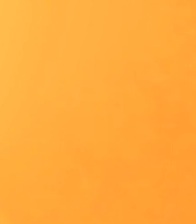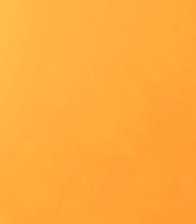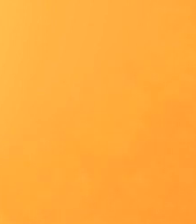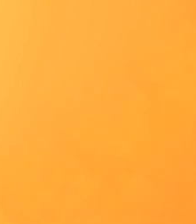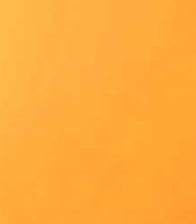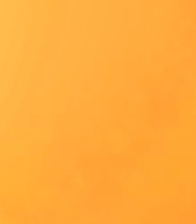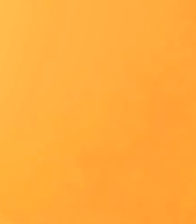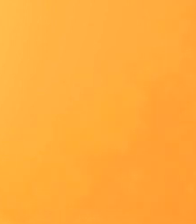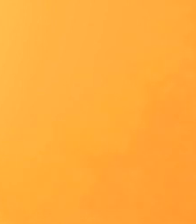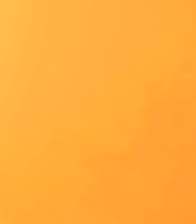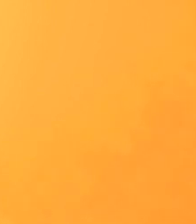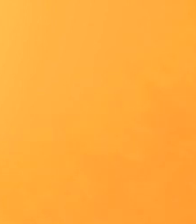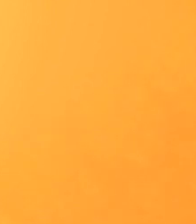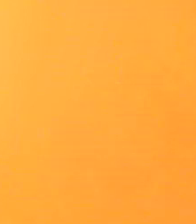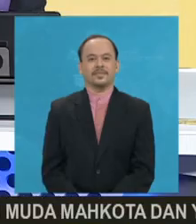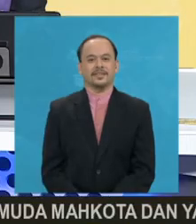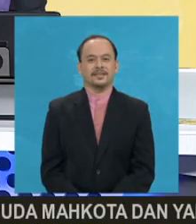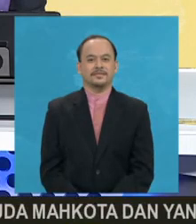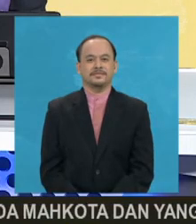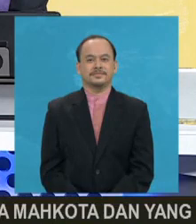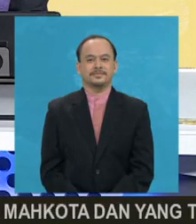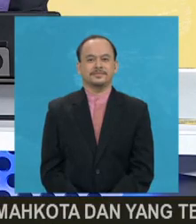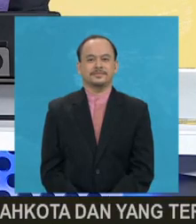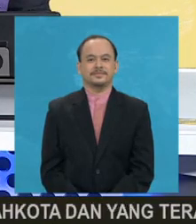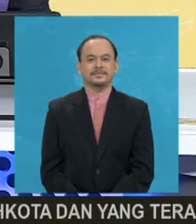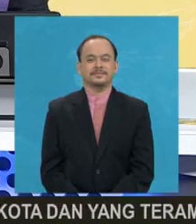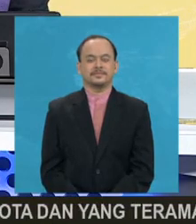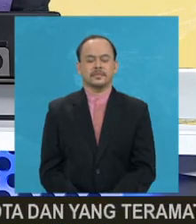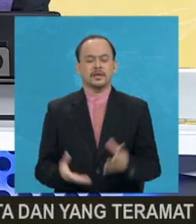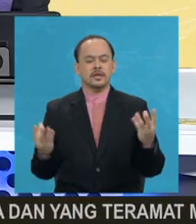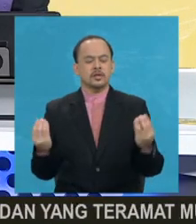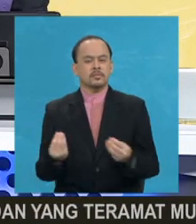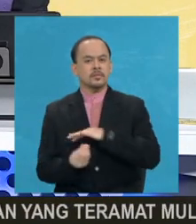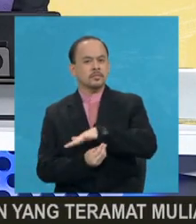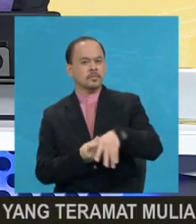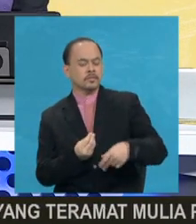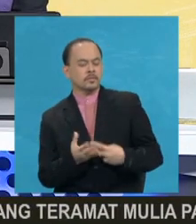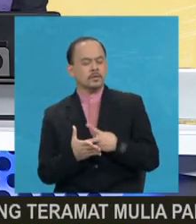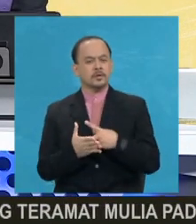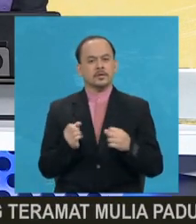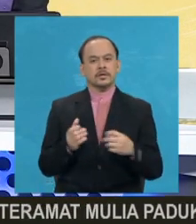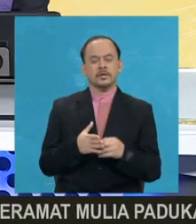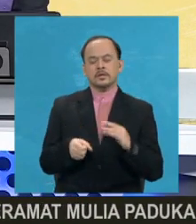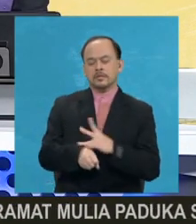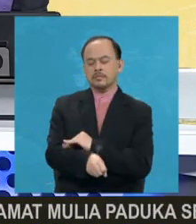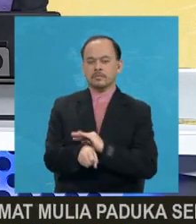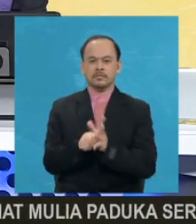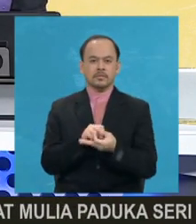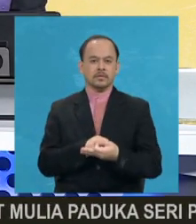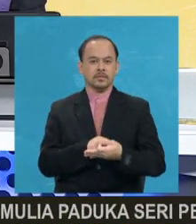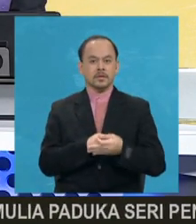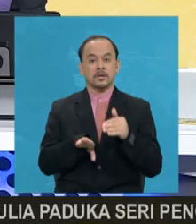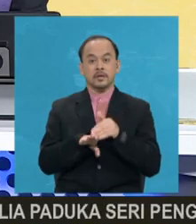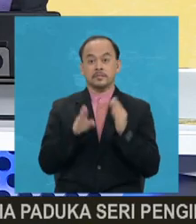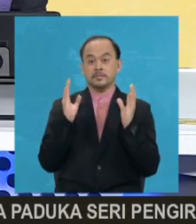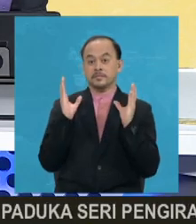nyentuh dia di Indonesia jumlah keseluruhan cash jangkitan komitmen intim di negara